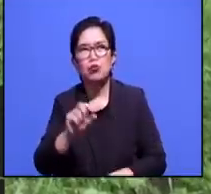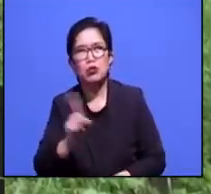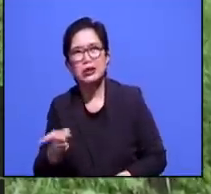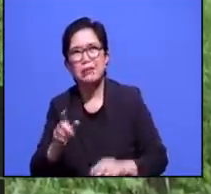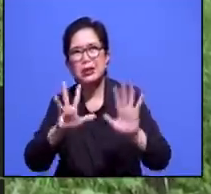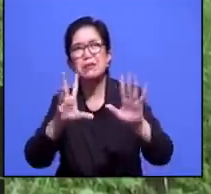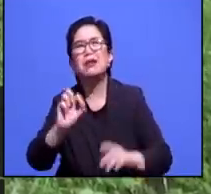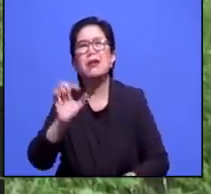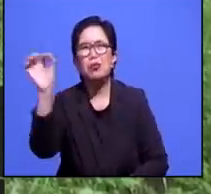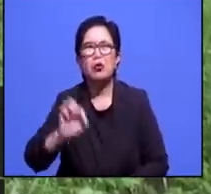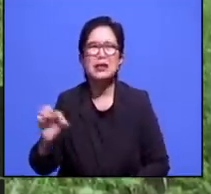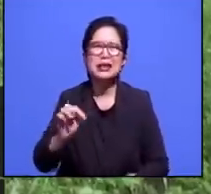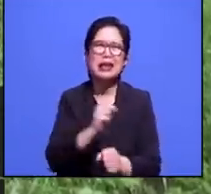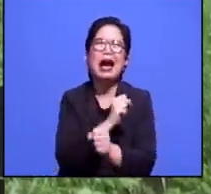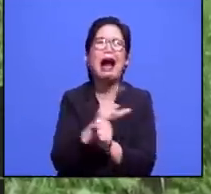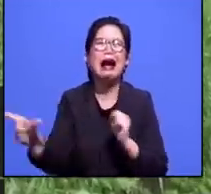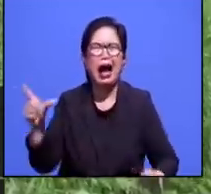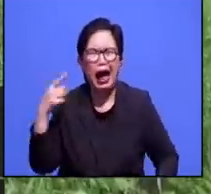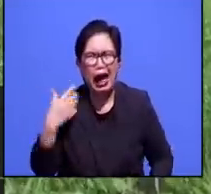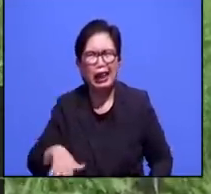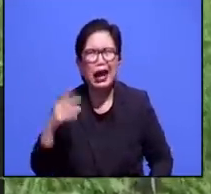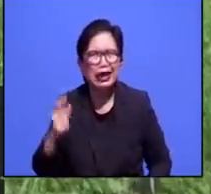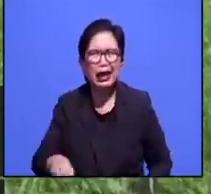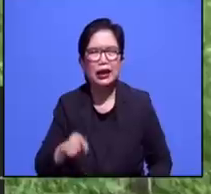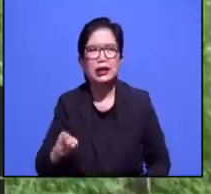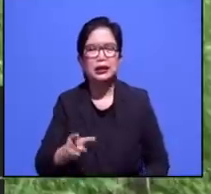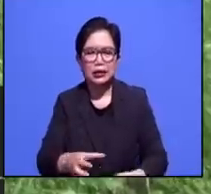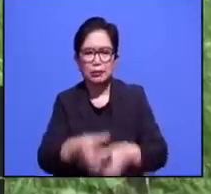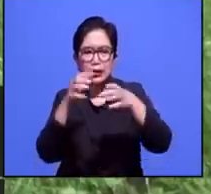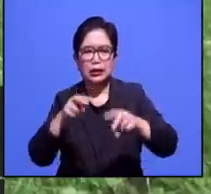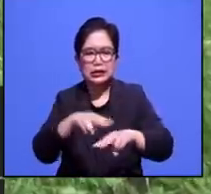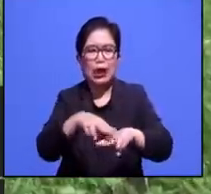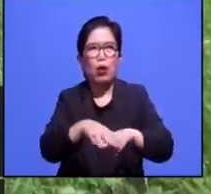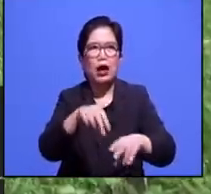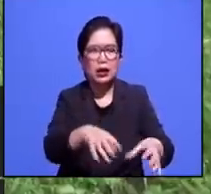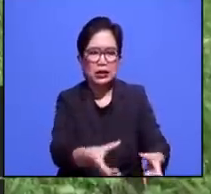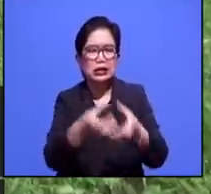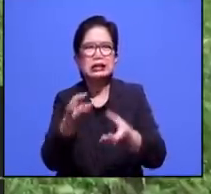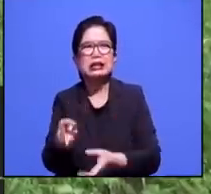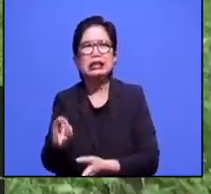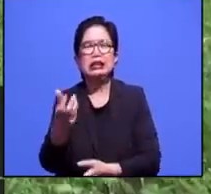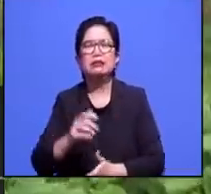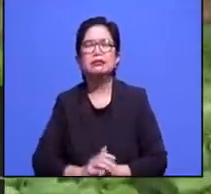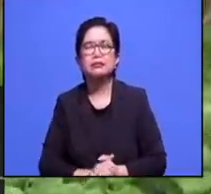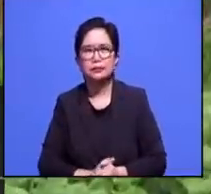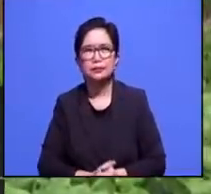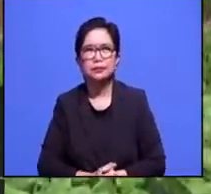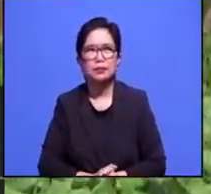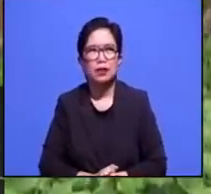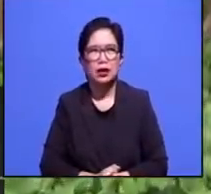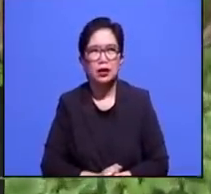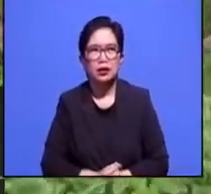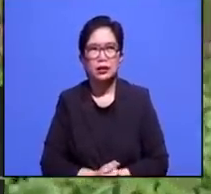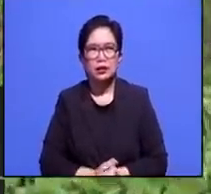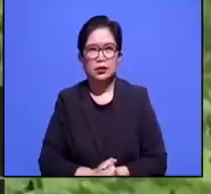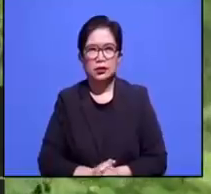80-90 presenter gagal panen masalahnya yang diambil di sawah itu cuman sedikit pernah banget loh